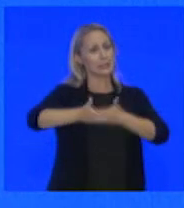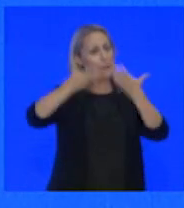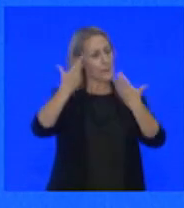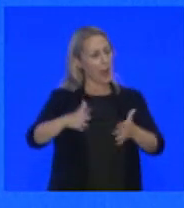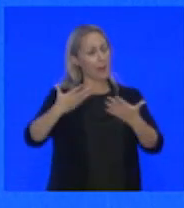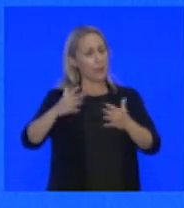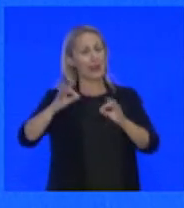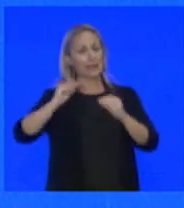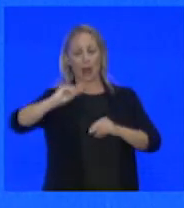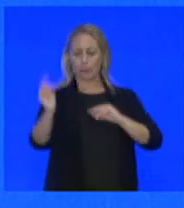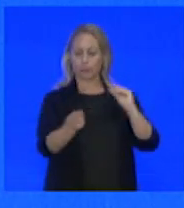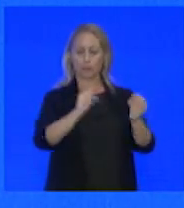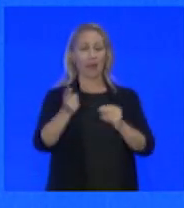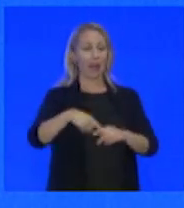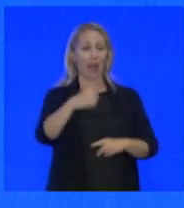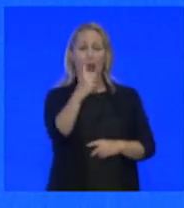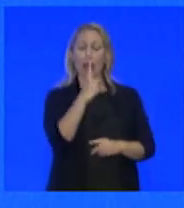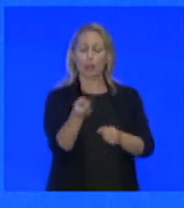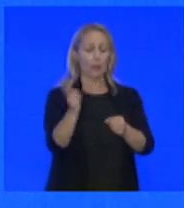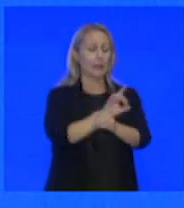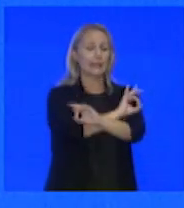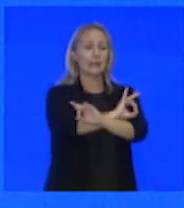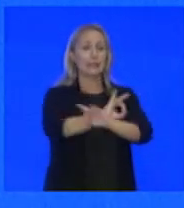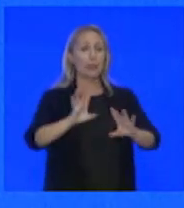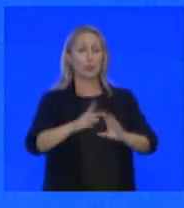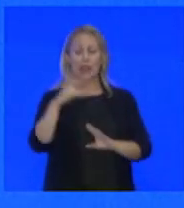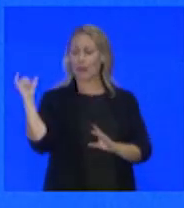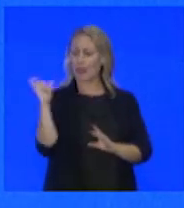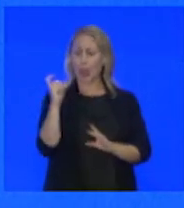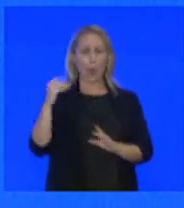μία ανθρώπινη ζωή και ας είχαμε τους τελευταίους δύο μήνες